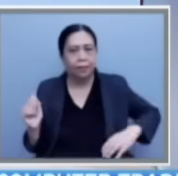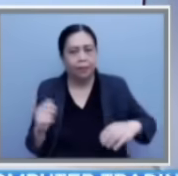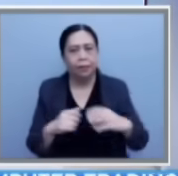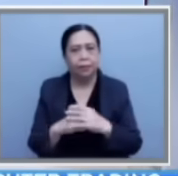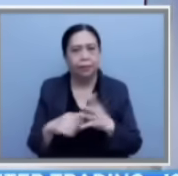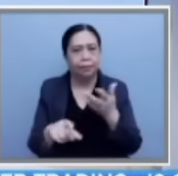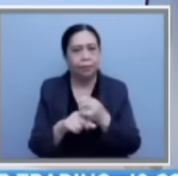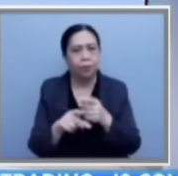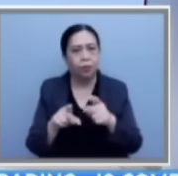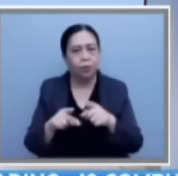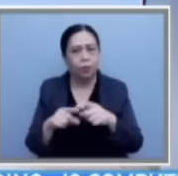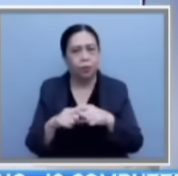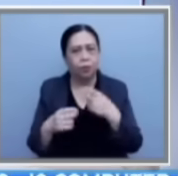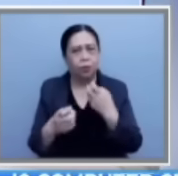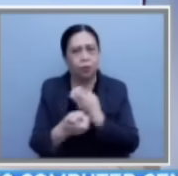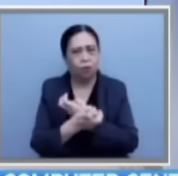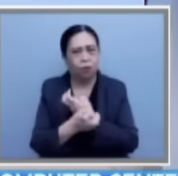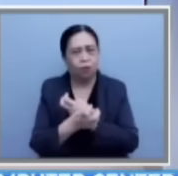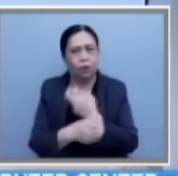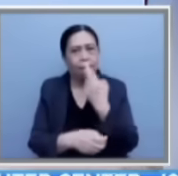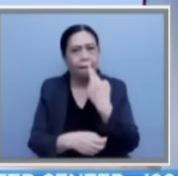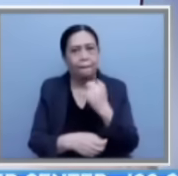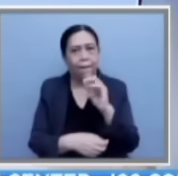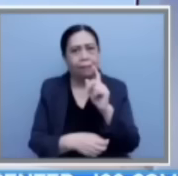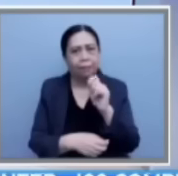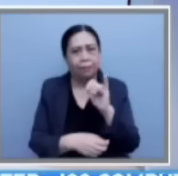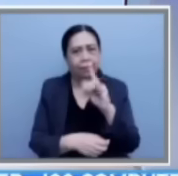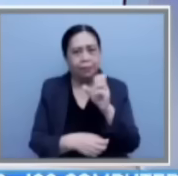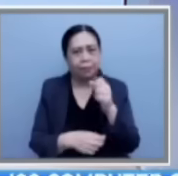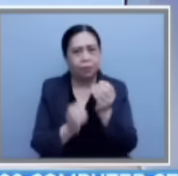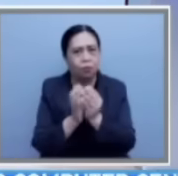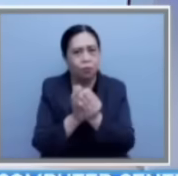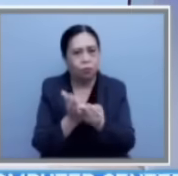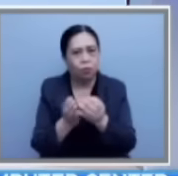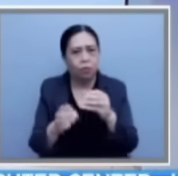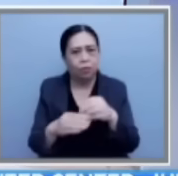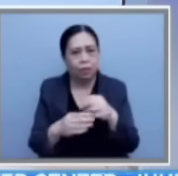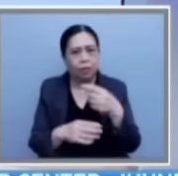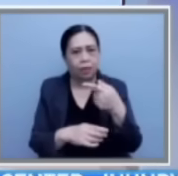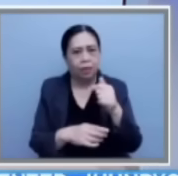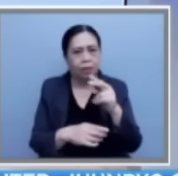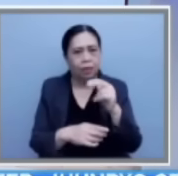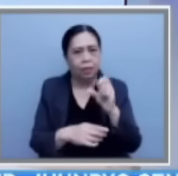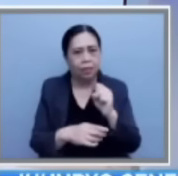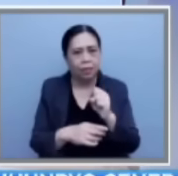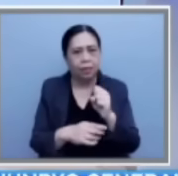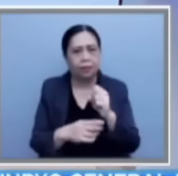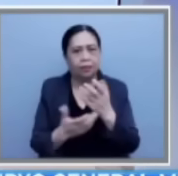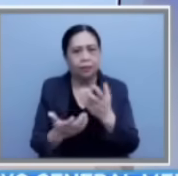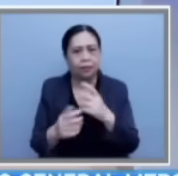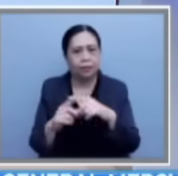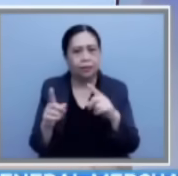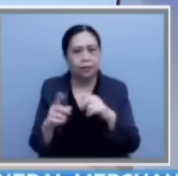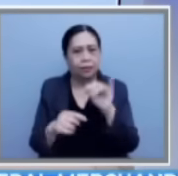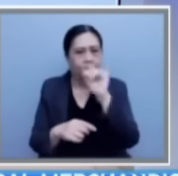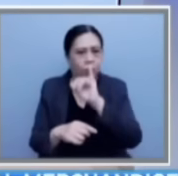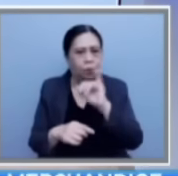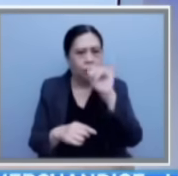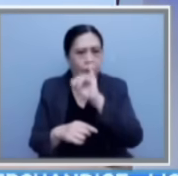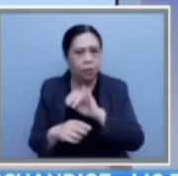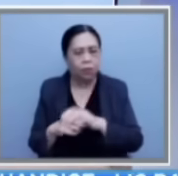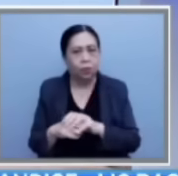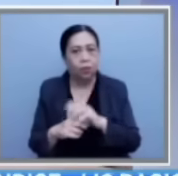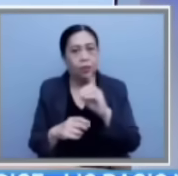po ng toxic red tide ang mga shellfish sa gigantes Islands at carles sa sa ilo-ilo sa dawis at